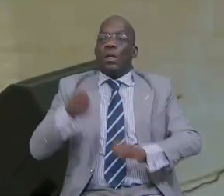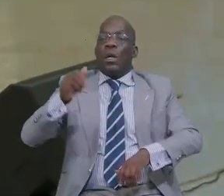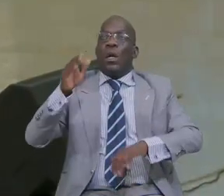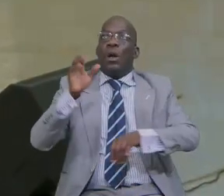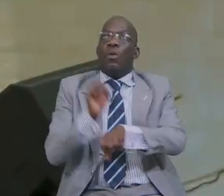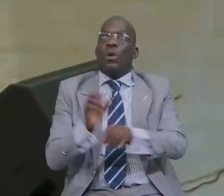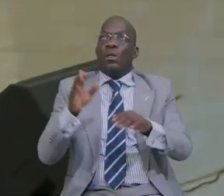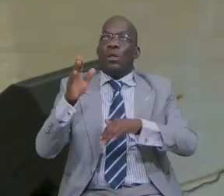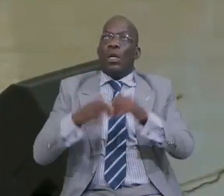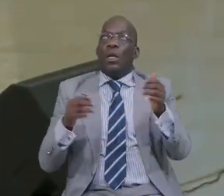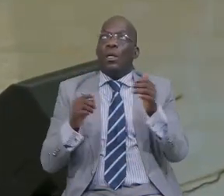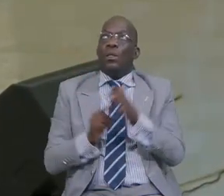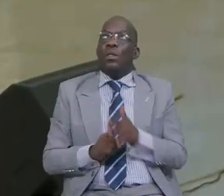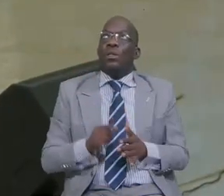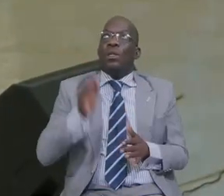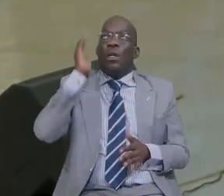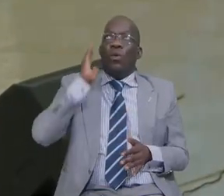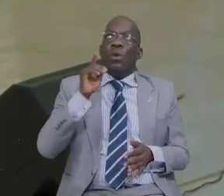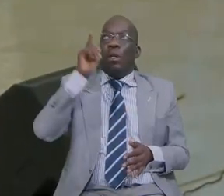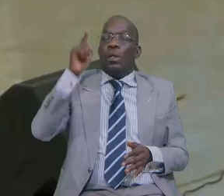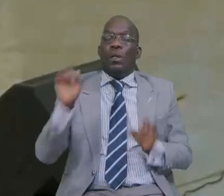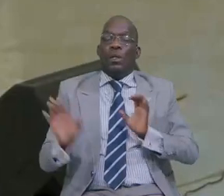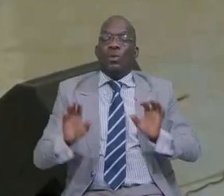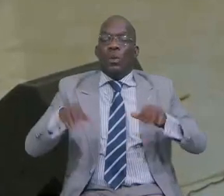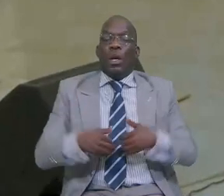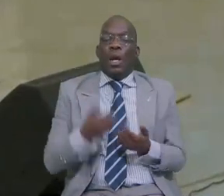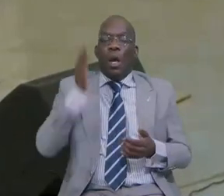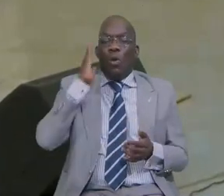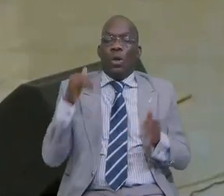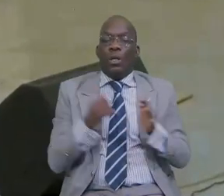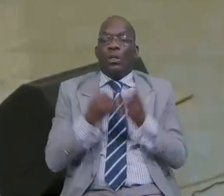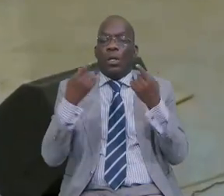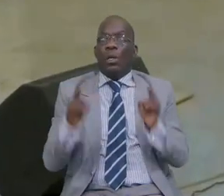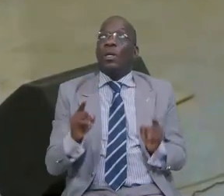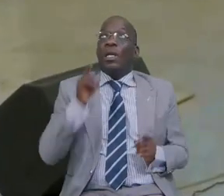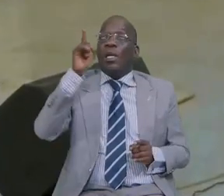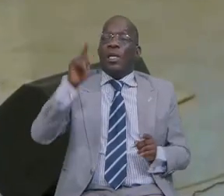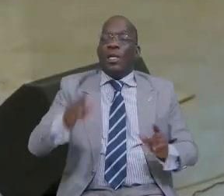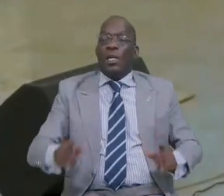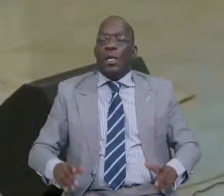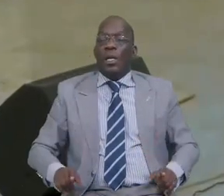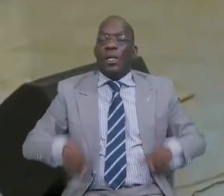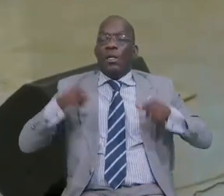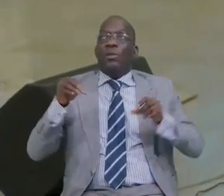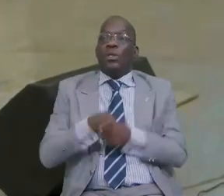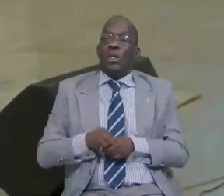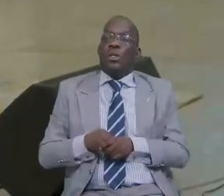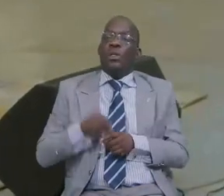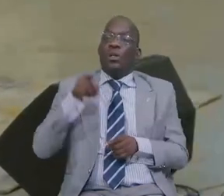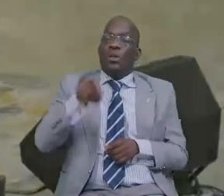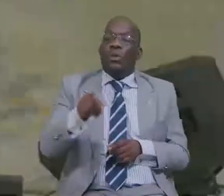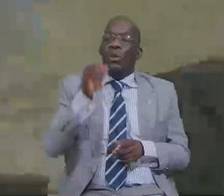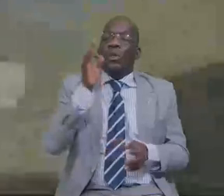plus grandes. Comment est-ce que cela peut être possible? Ce n'est pas toi. Il vit au-dedans de